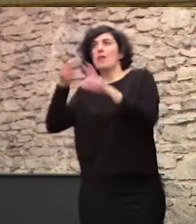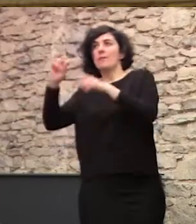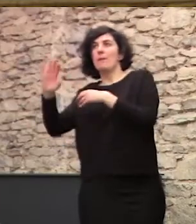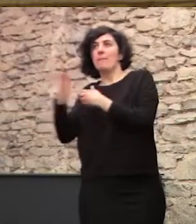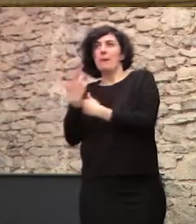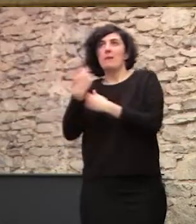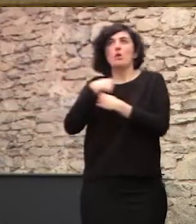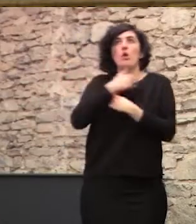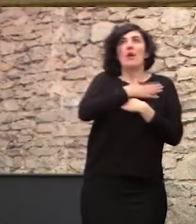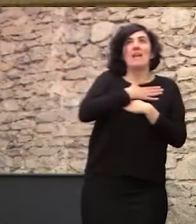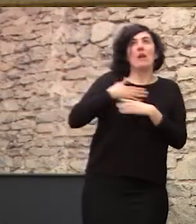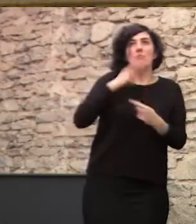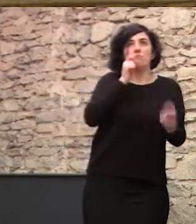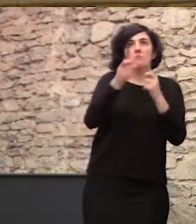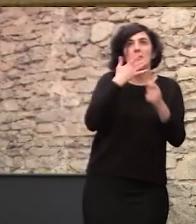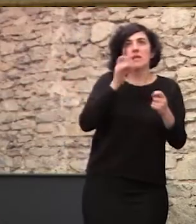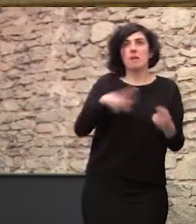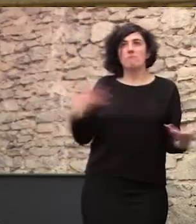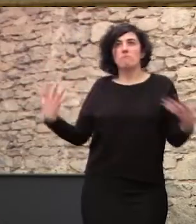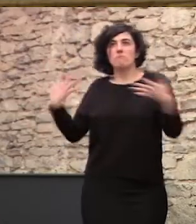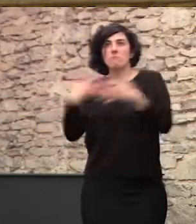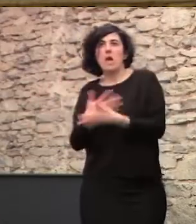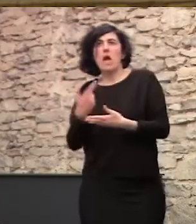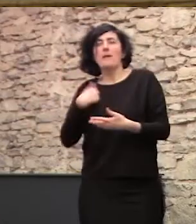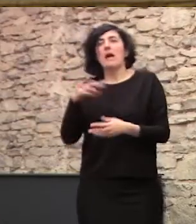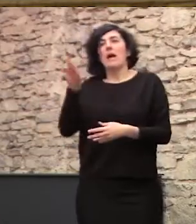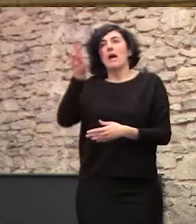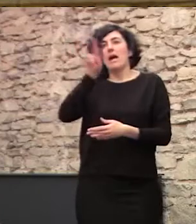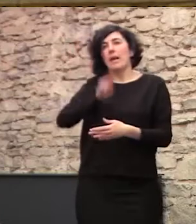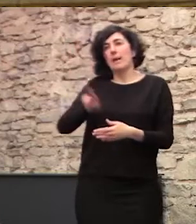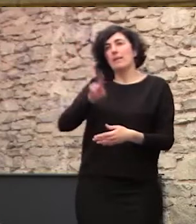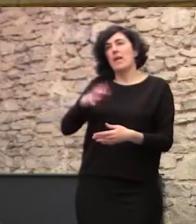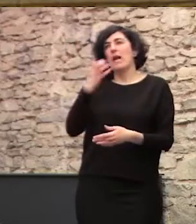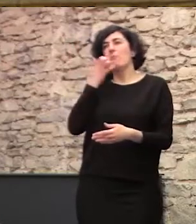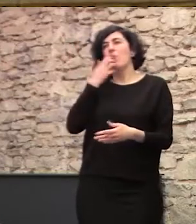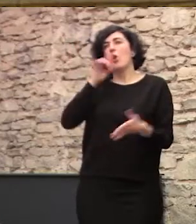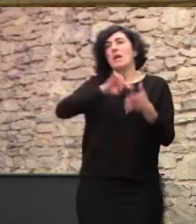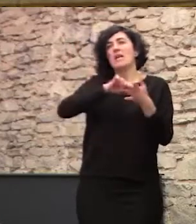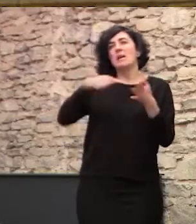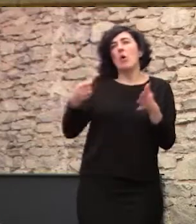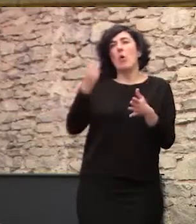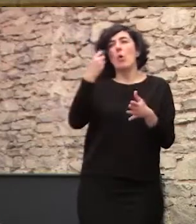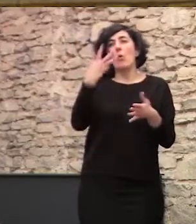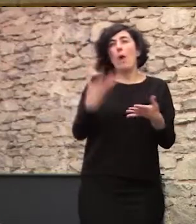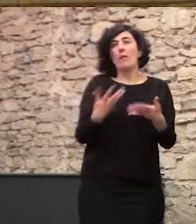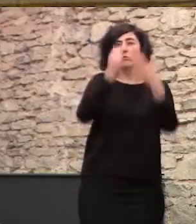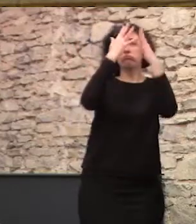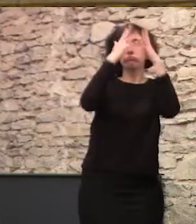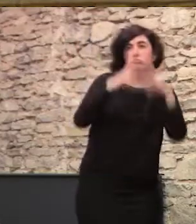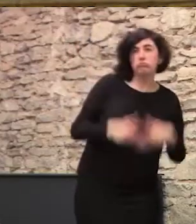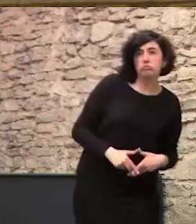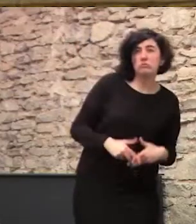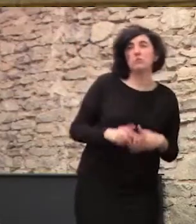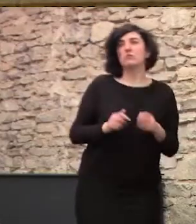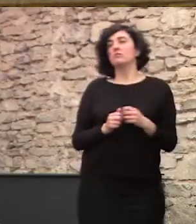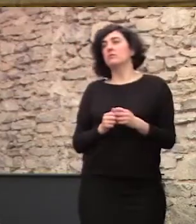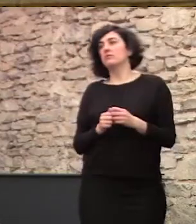eta bueno, gero tartean baina errepaso bat egiten dut, ikusten zu, bueno, zenbat Gipuzkoar elkarrezketatu ditut. Horre,